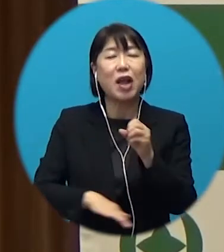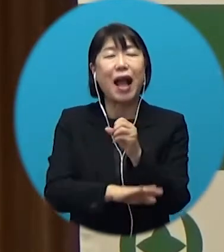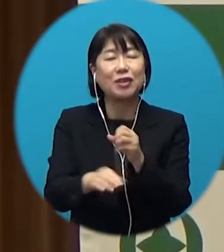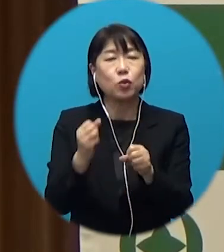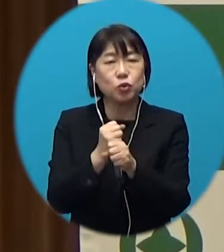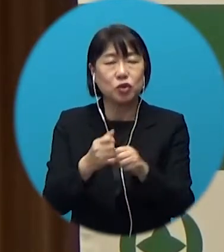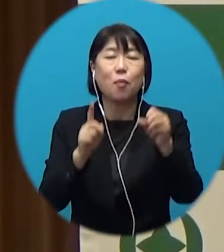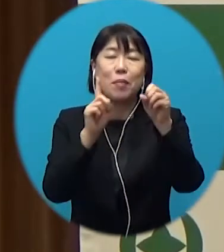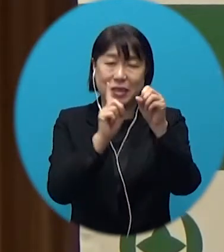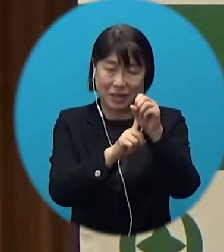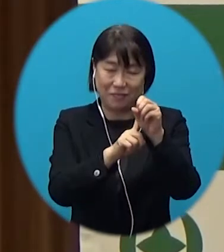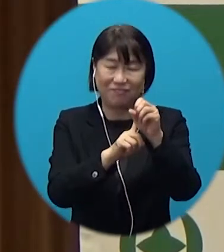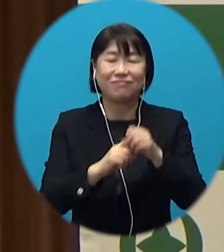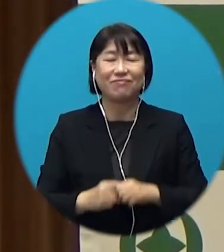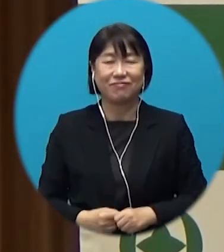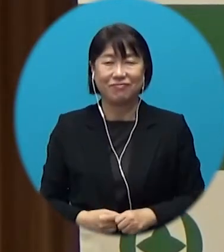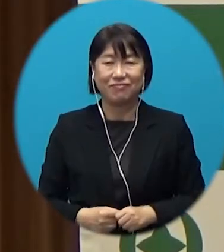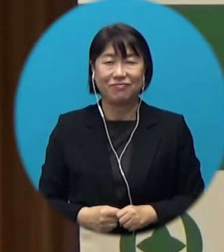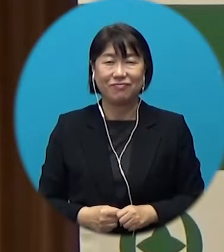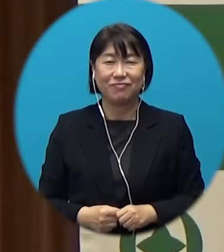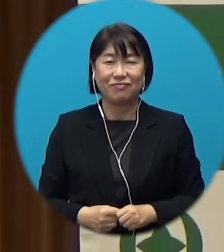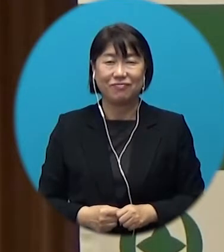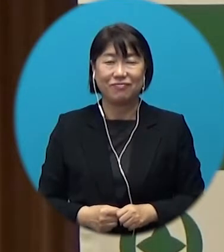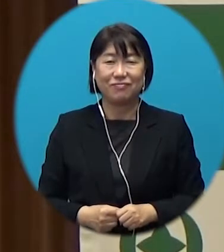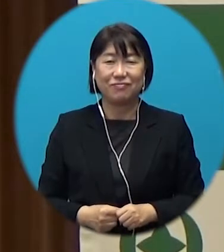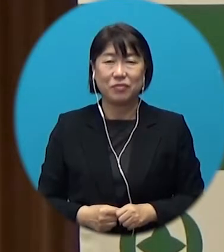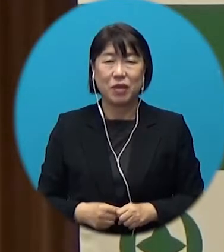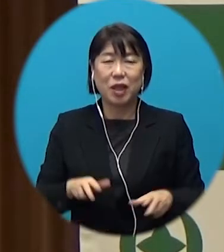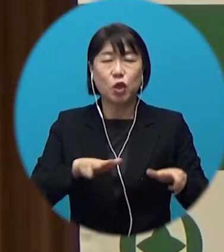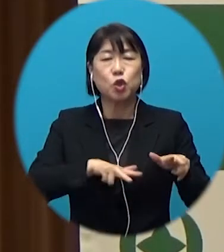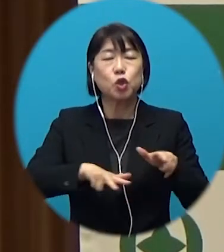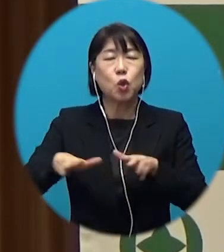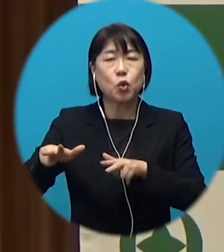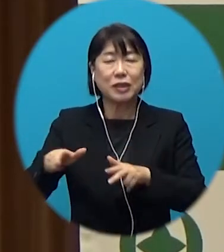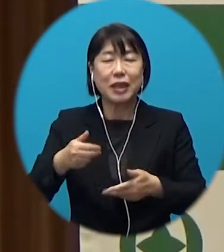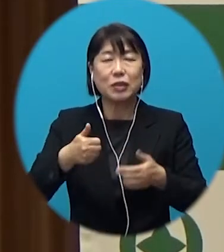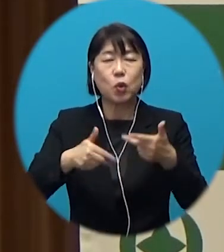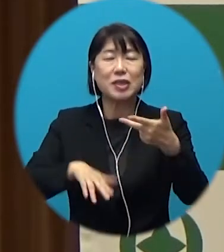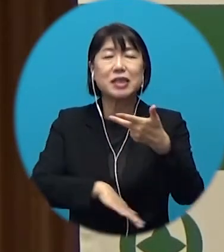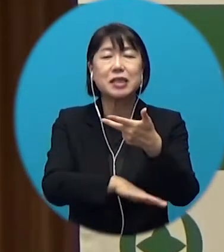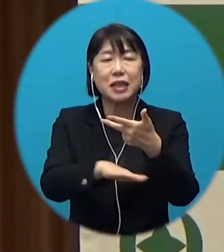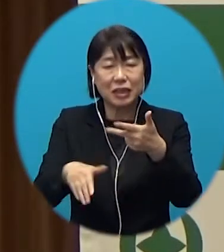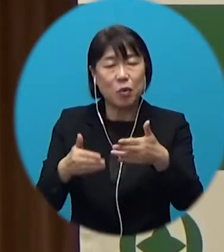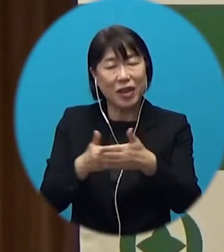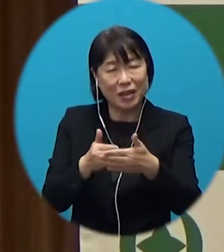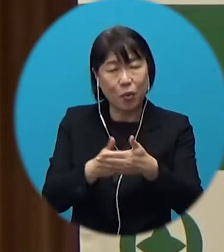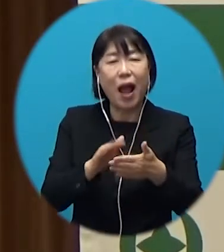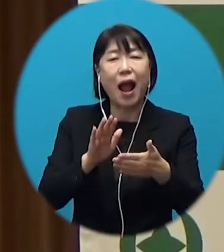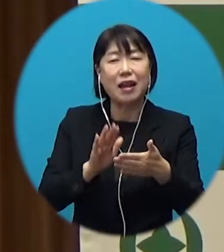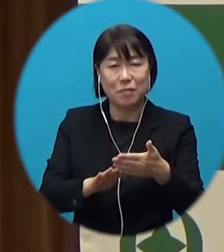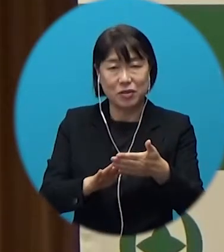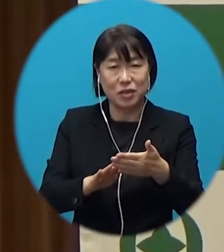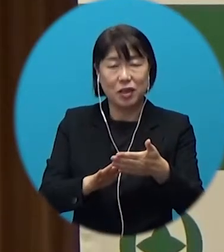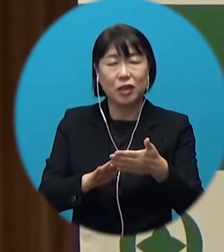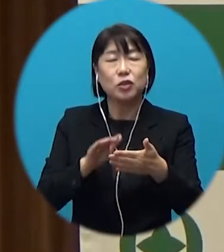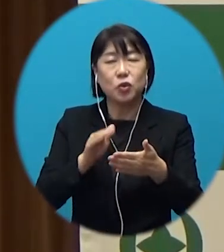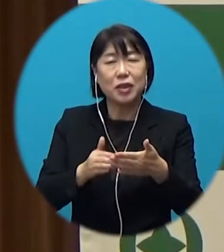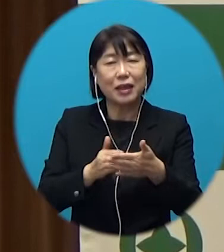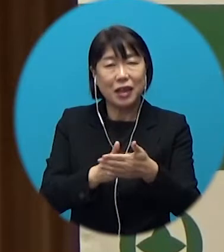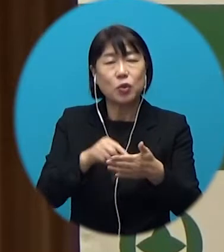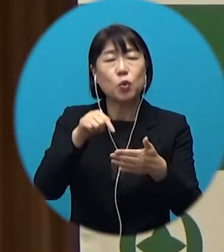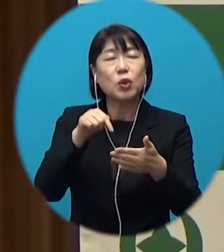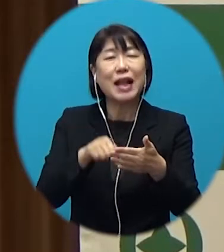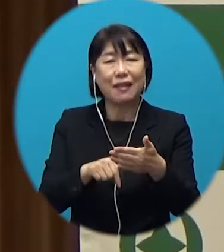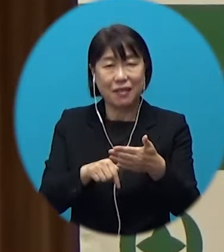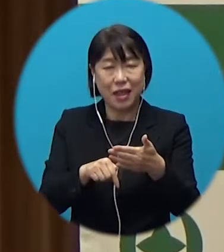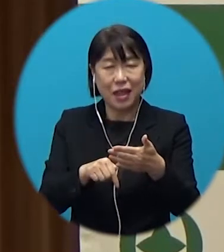たいというふうに思っています。また、行政資源の限りの関係でございますので、そうした行